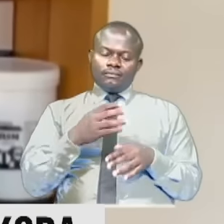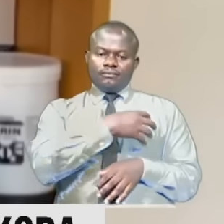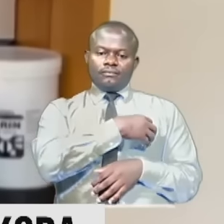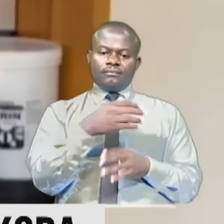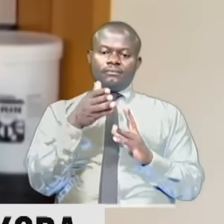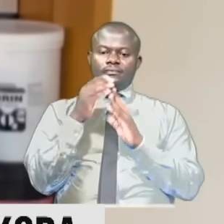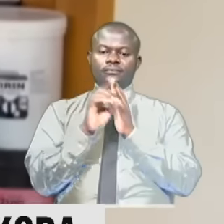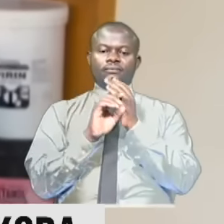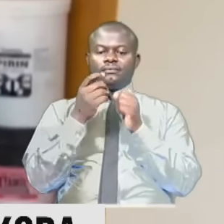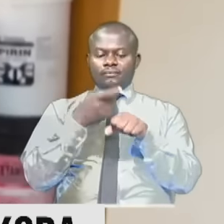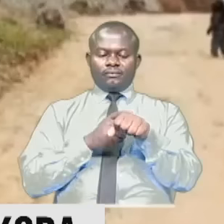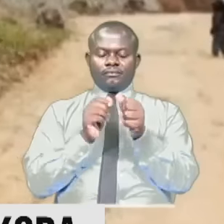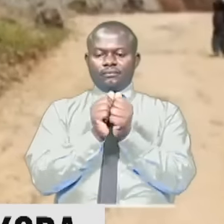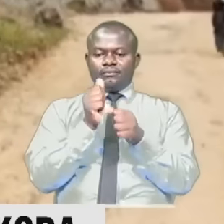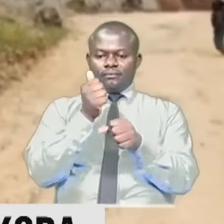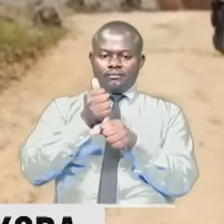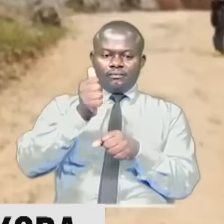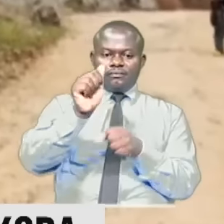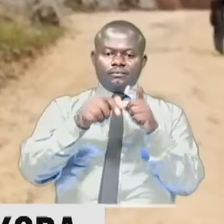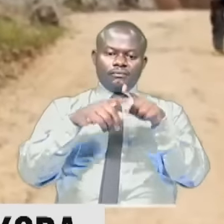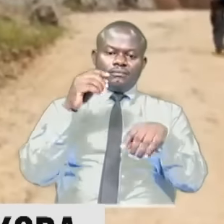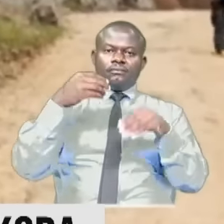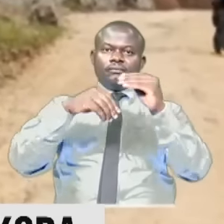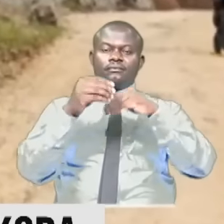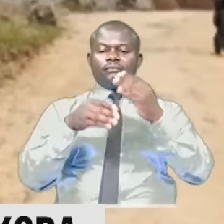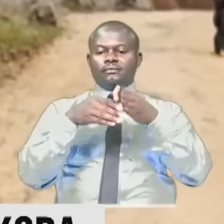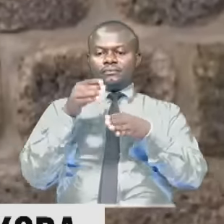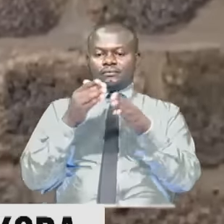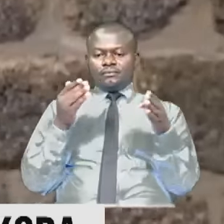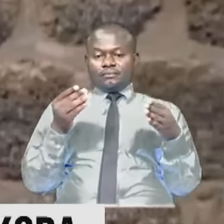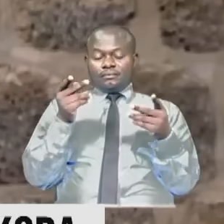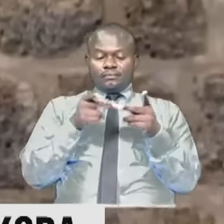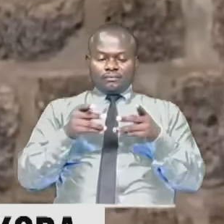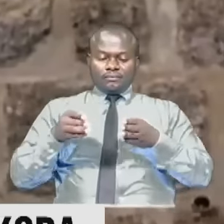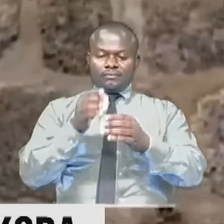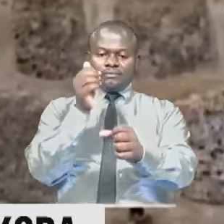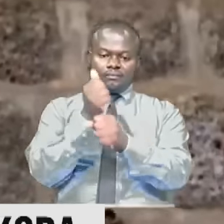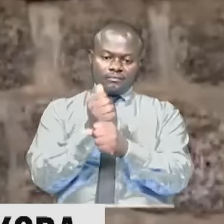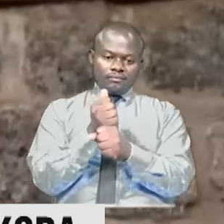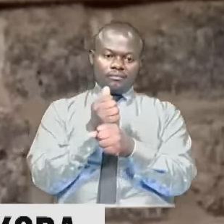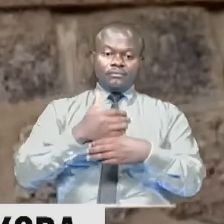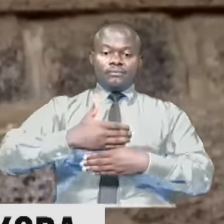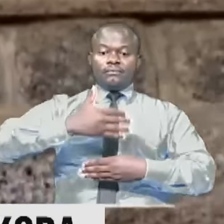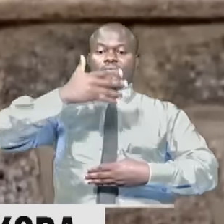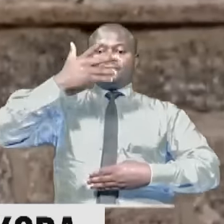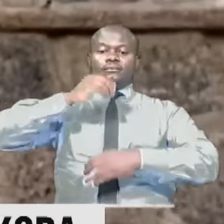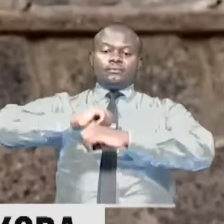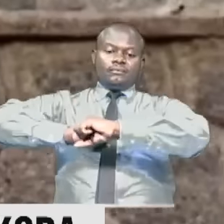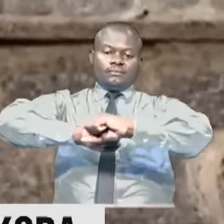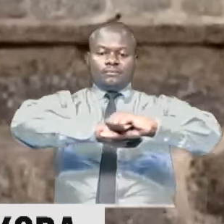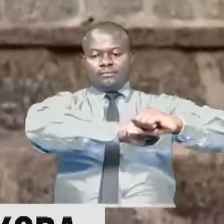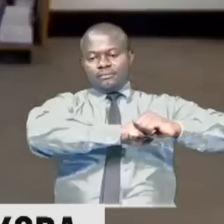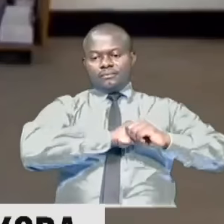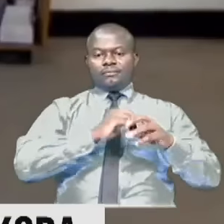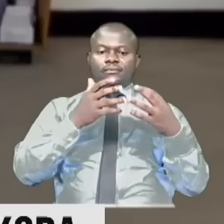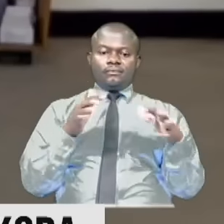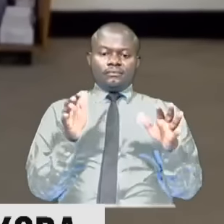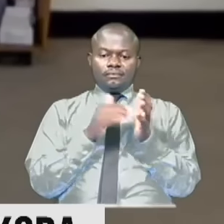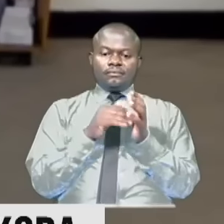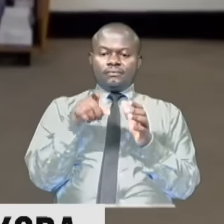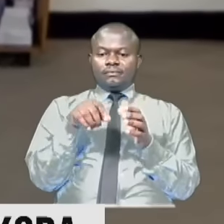hagati y'akarere ka Musanze na rwiyemezamirimo watsindiye isoko ryo kucyubaka. Uretse uwo muhanda uri gukorwa n'urukuta rwo kugisigasira rukirinda inkangu rwarangiye,